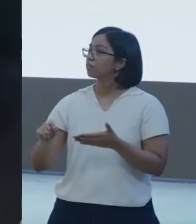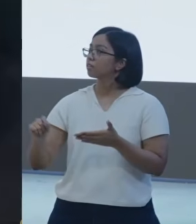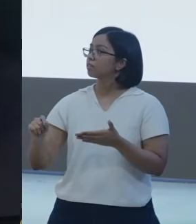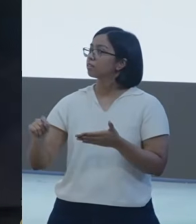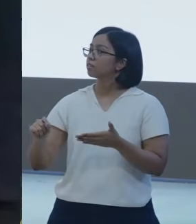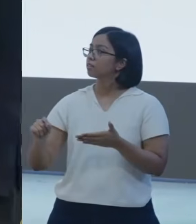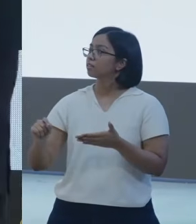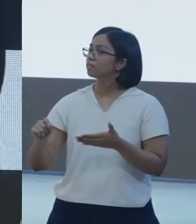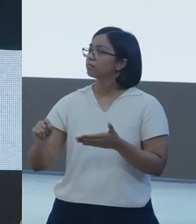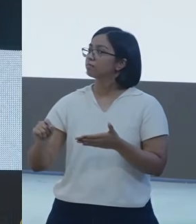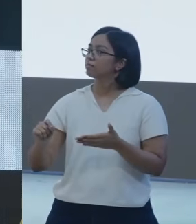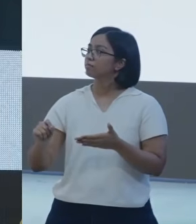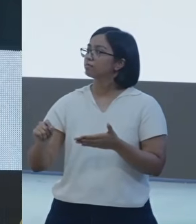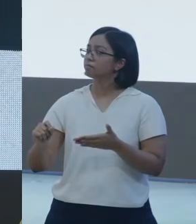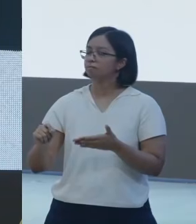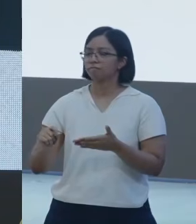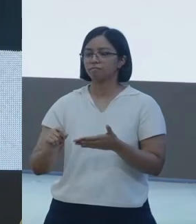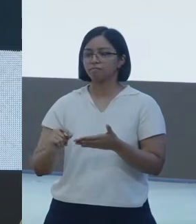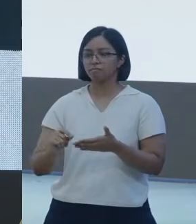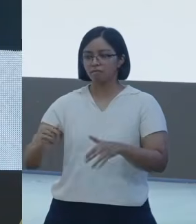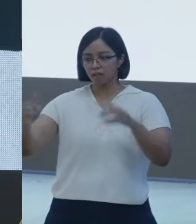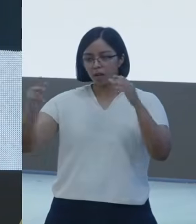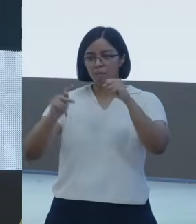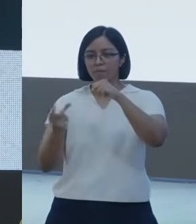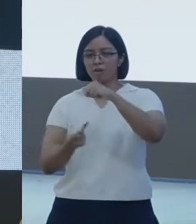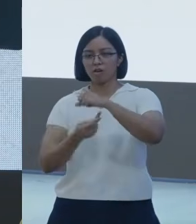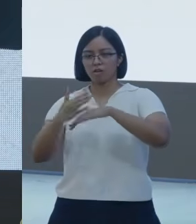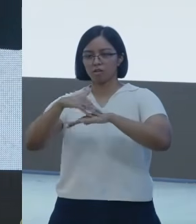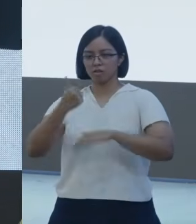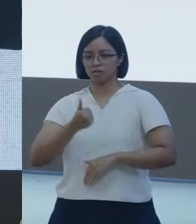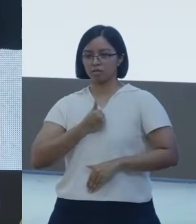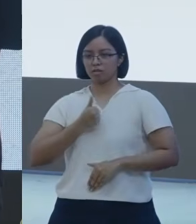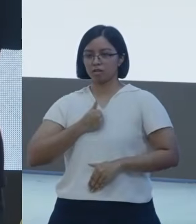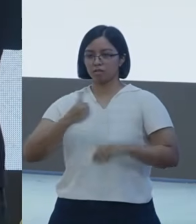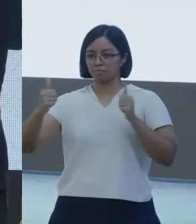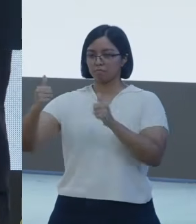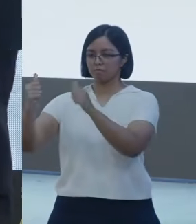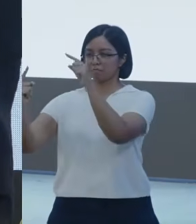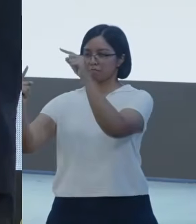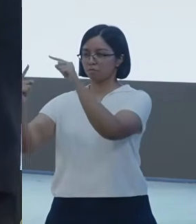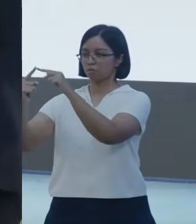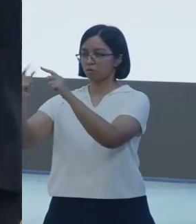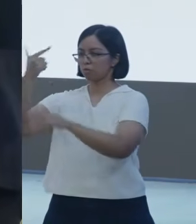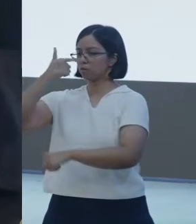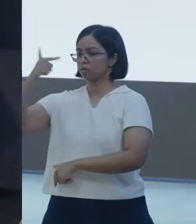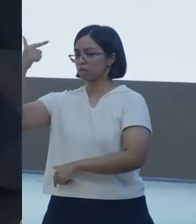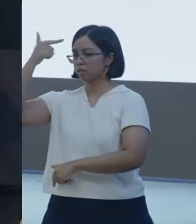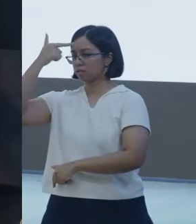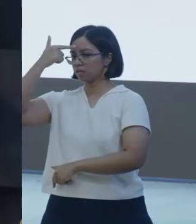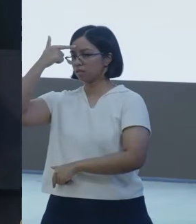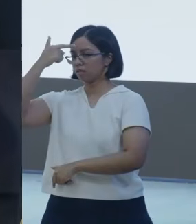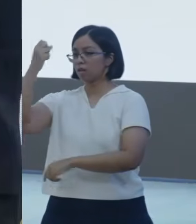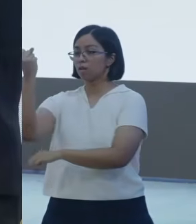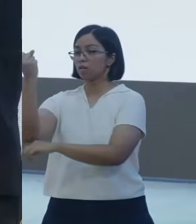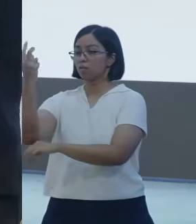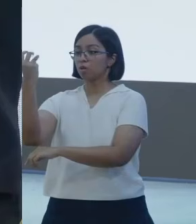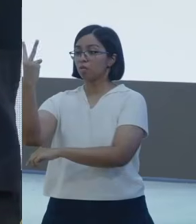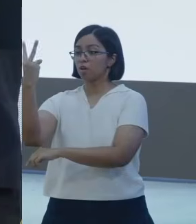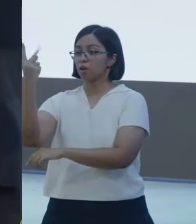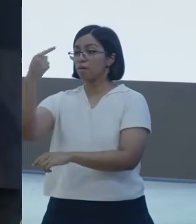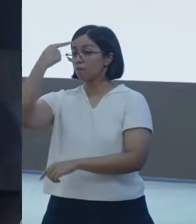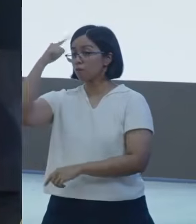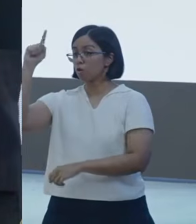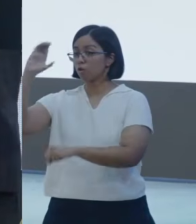hentil, he is the apostle to the Gentiles. Yung pong 12 were for the church in Jerusalem.